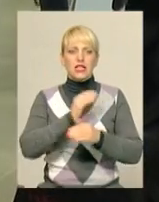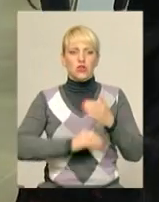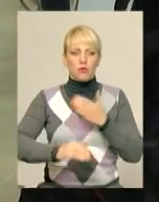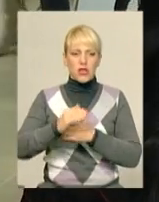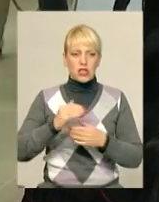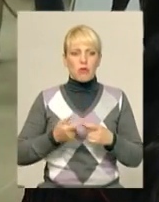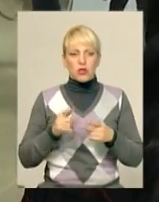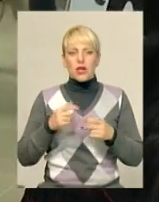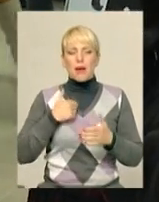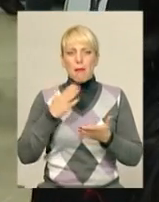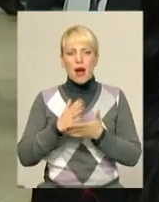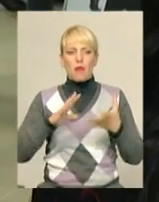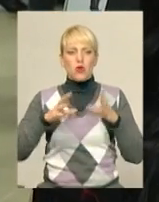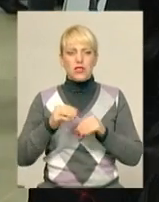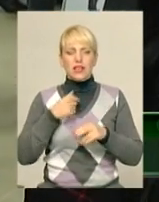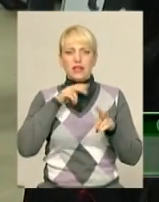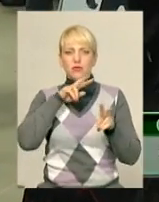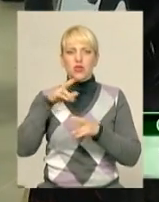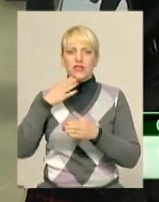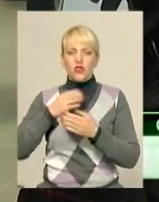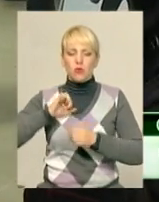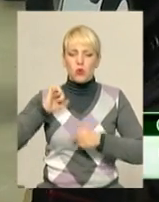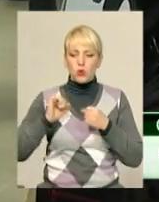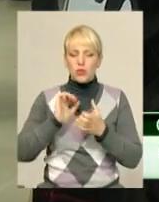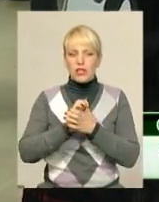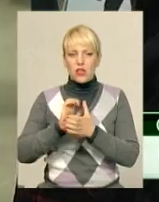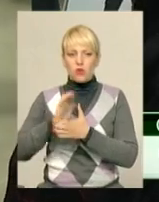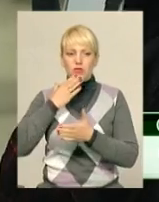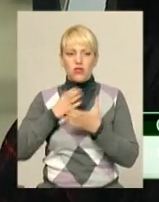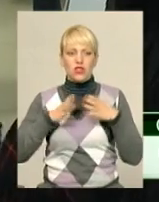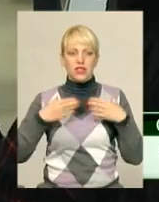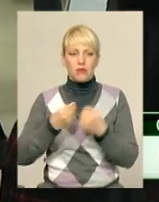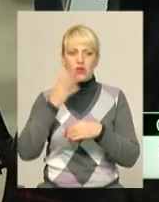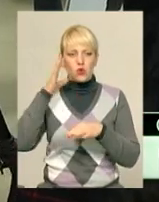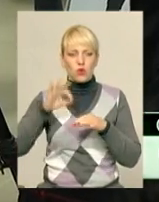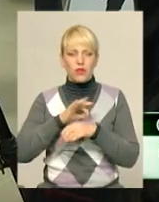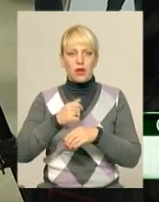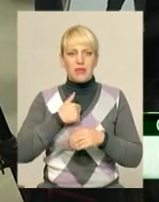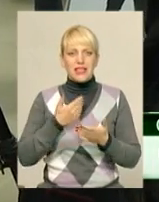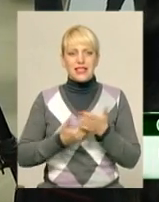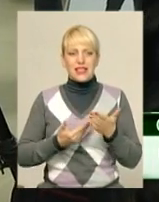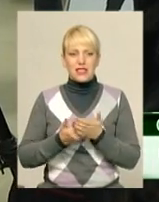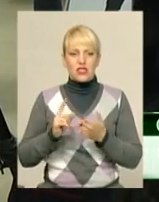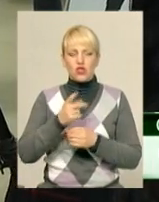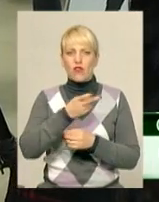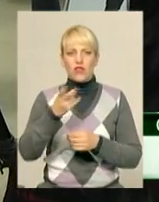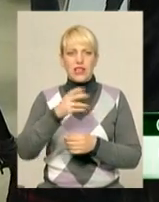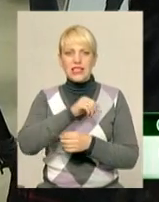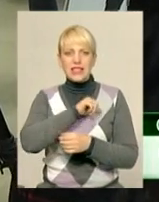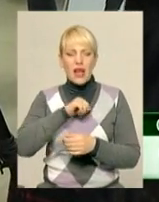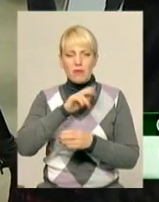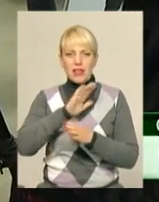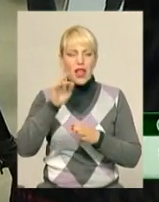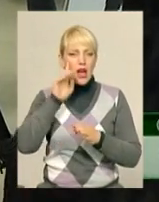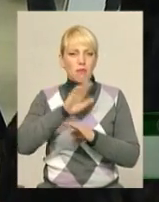Маємо результат, тому що я спостерігаю навіть за своїми друзями, знайомими, за своєю сім'єю, за своїм чоловіком. Мені навіть здається, що вони самі не помічають, як